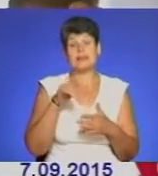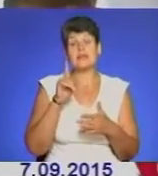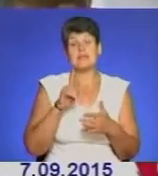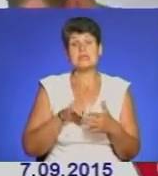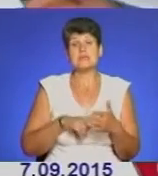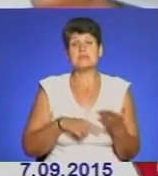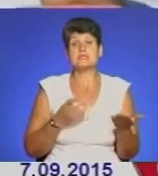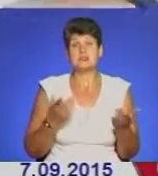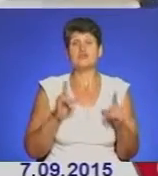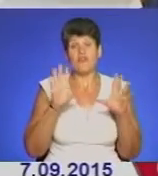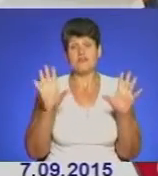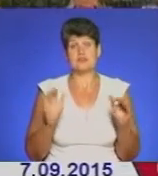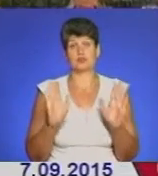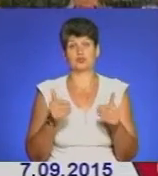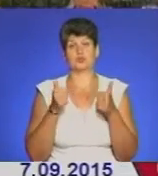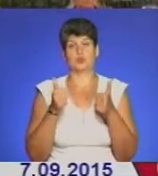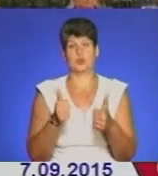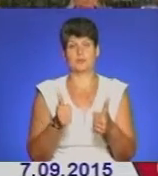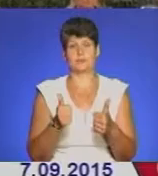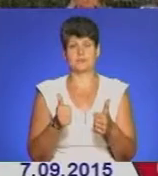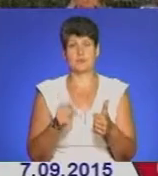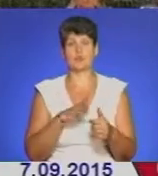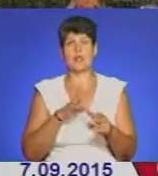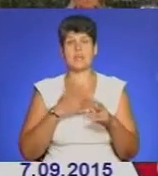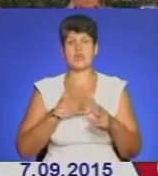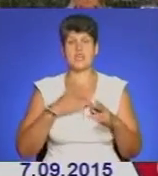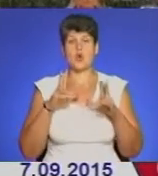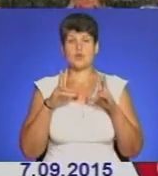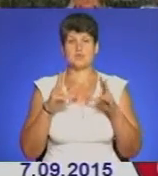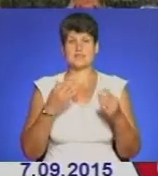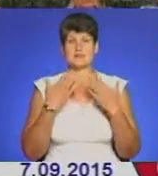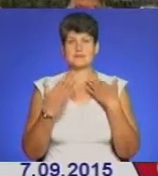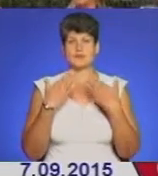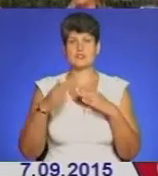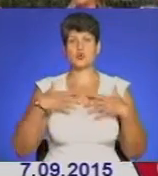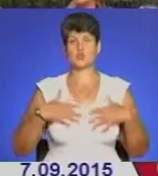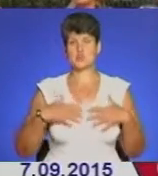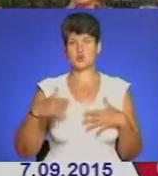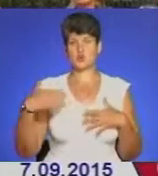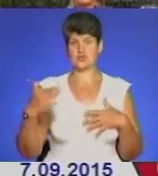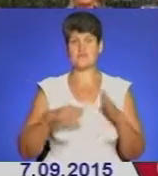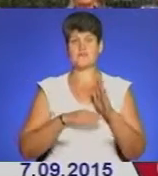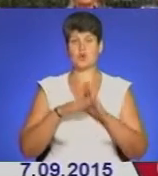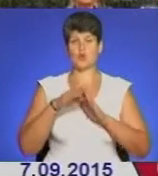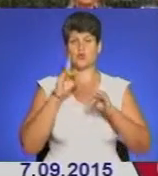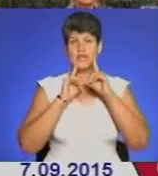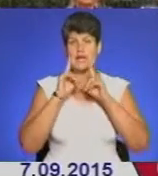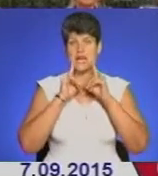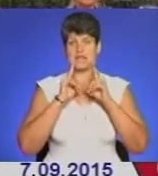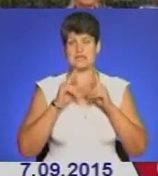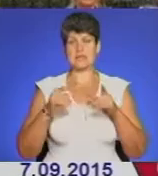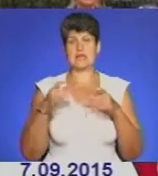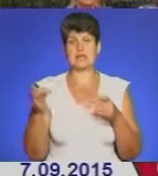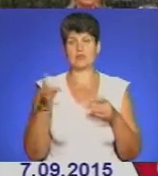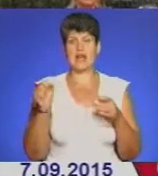що все буде добре. Була моя обіцянка після спілкування з грузинською стороною, з головою Верховної Ради Республіки Аджарія,